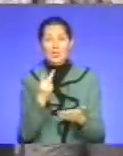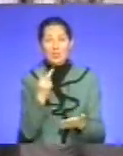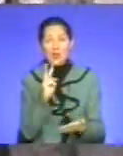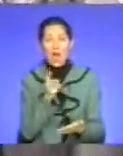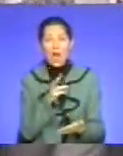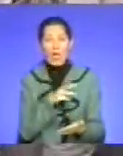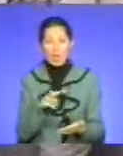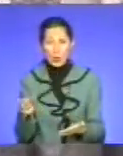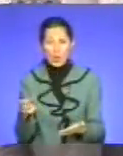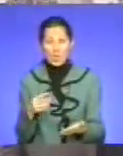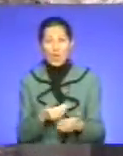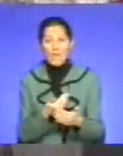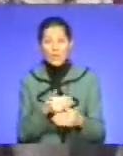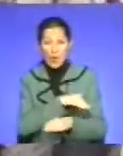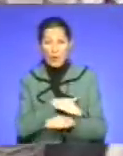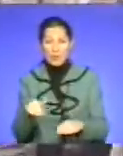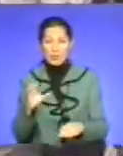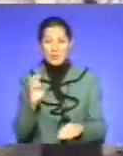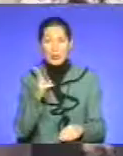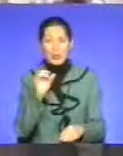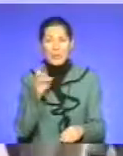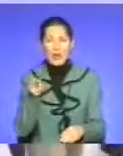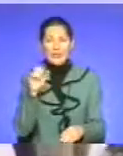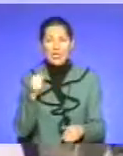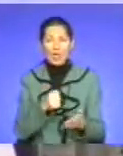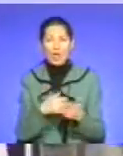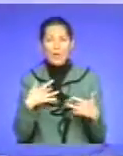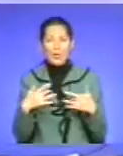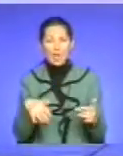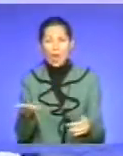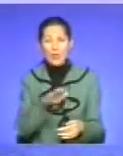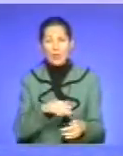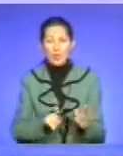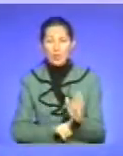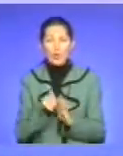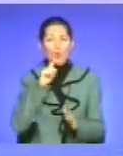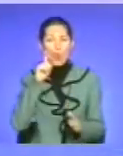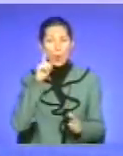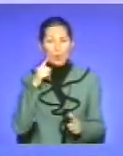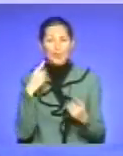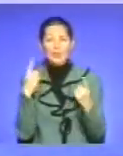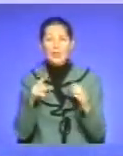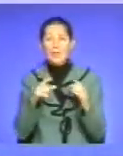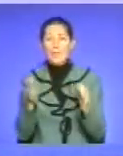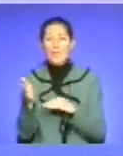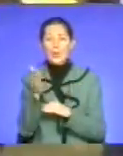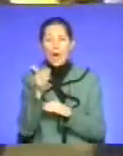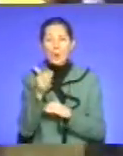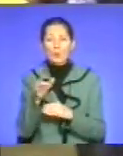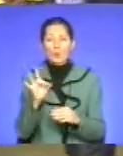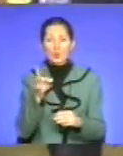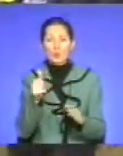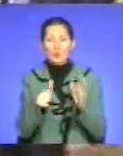Степана Бандери до театрального майдану. Спочатку молодь з велетенським прапором, розміром 6 на 20 метрів. Далі